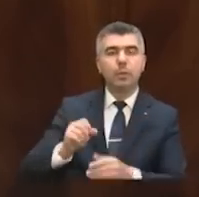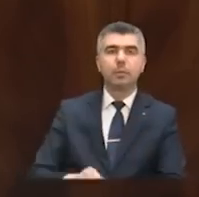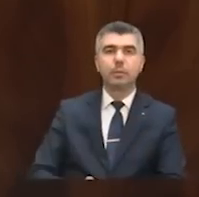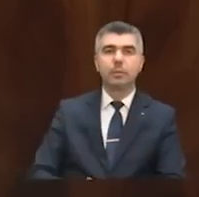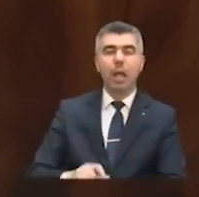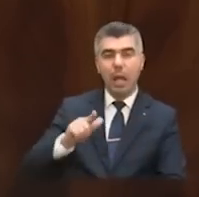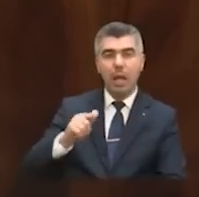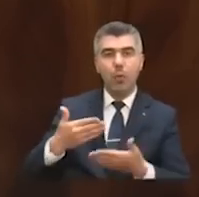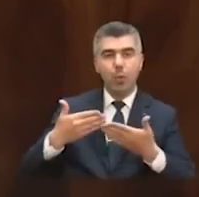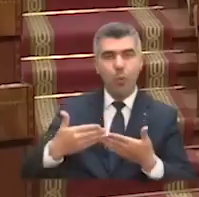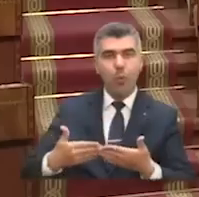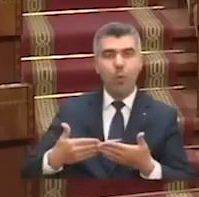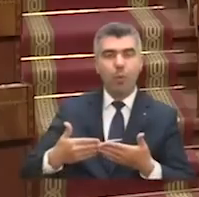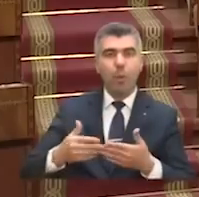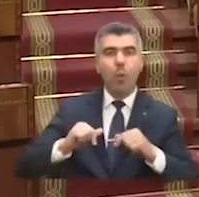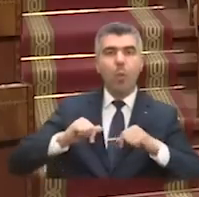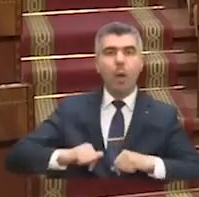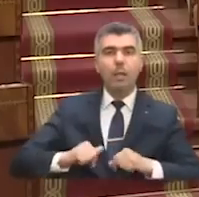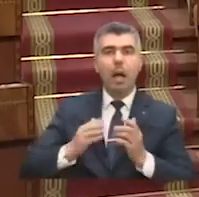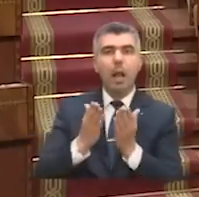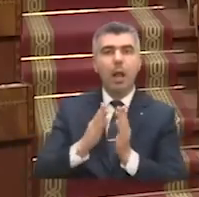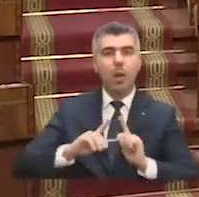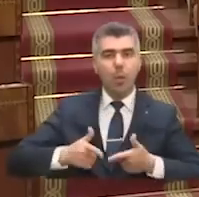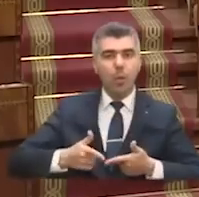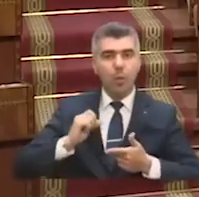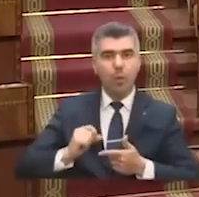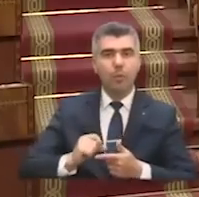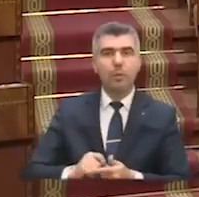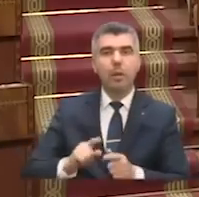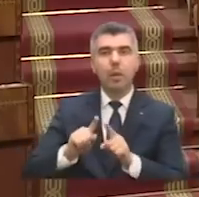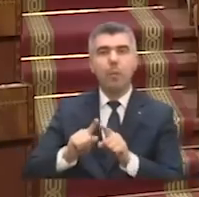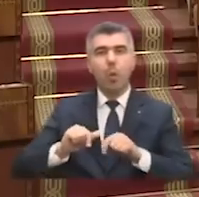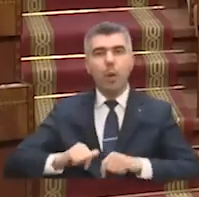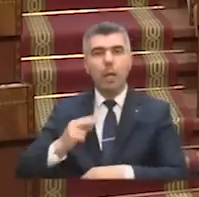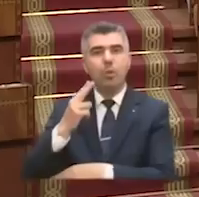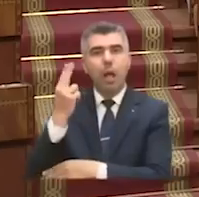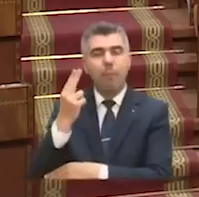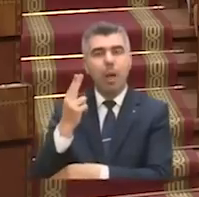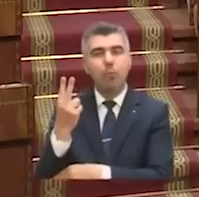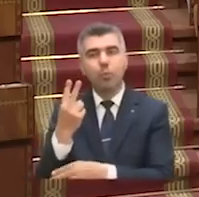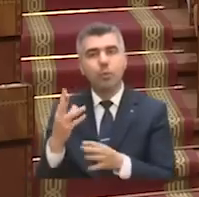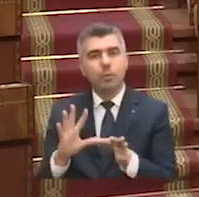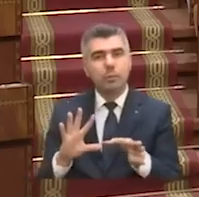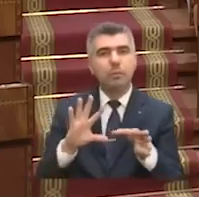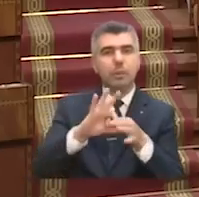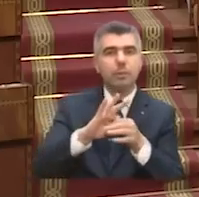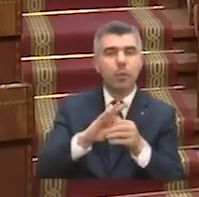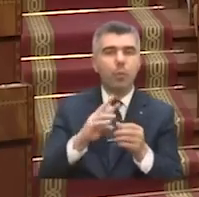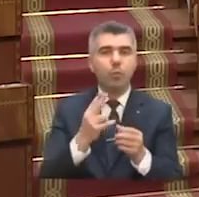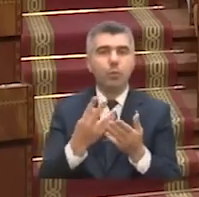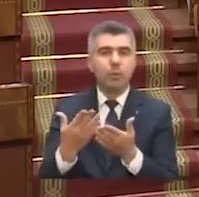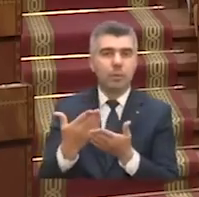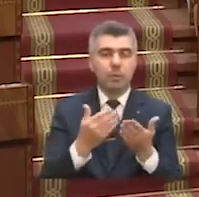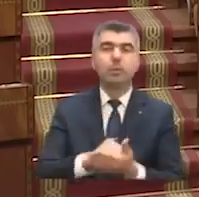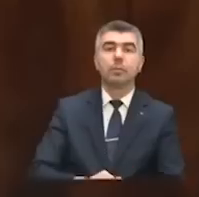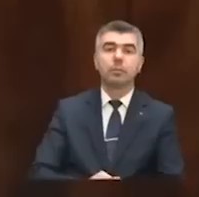كاين تعاقد بين وزارة الطوبية وبين وزارة التعليم العالي، وقعوه كيقول لهم غنعطيكم هاد